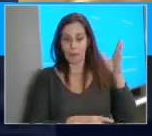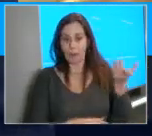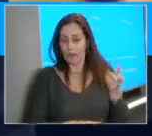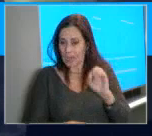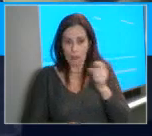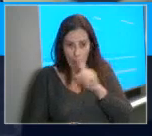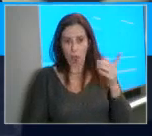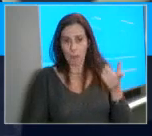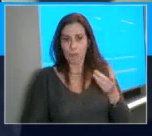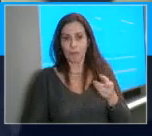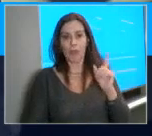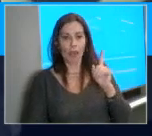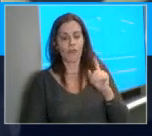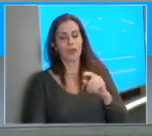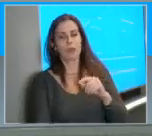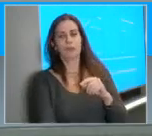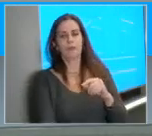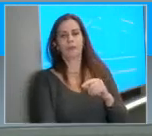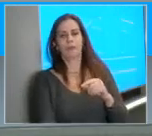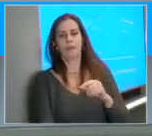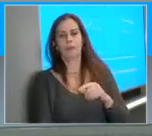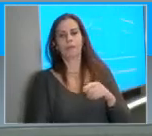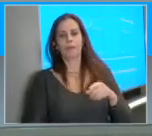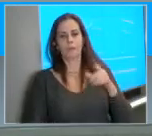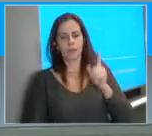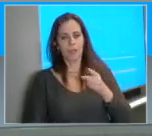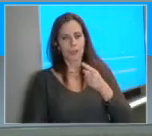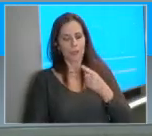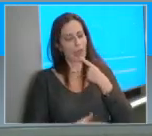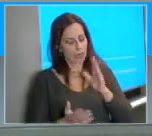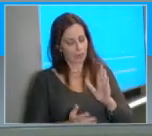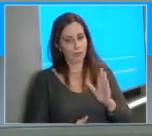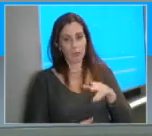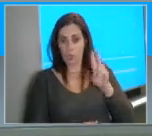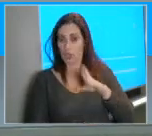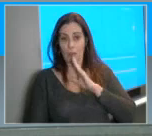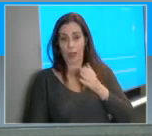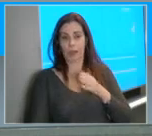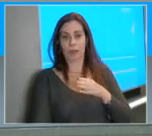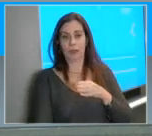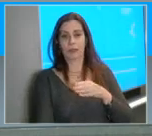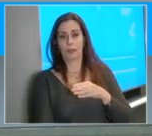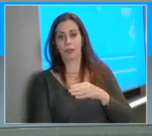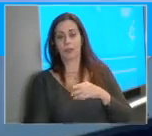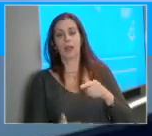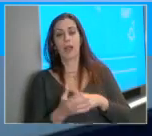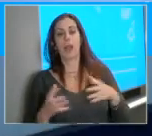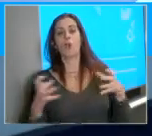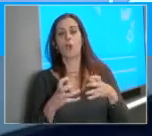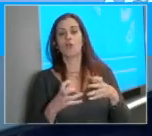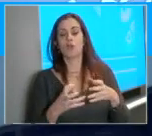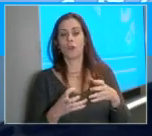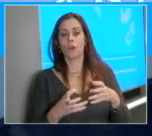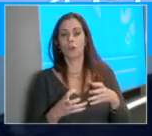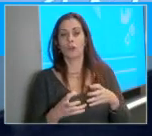מבלפור, ואם לא, לפחות כן, הוא היה מנסה, אבל הוא לא ניסה אפילו. צריך להודות ביושר שיש בעיה אינהרנטית לגוש